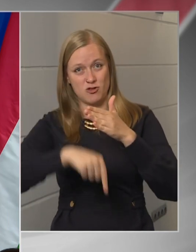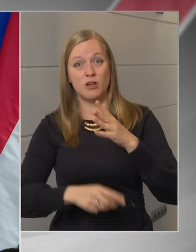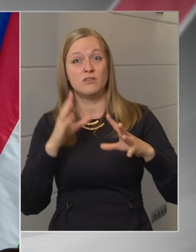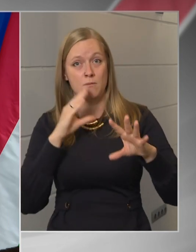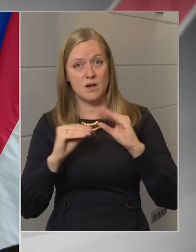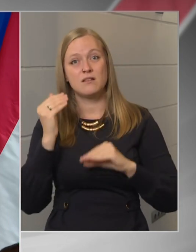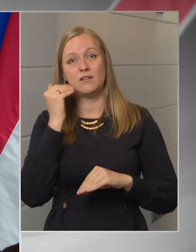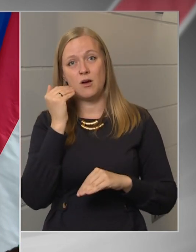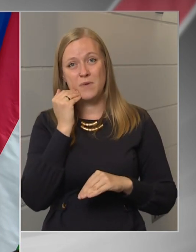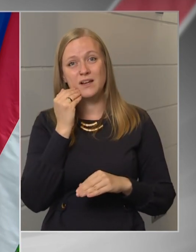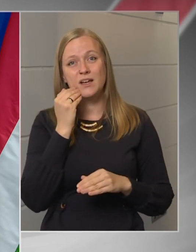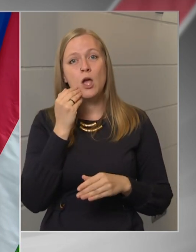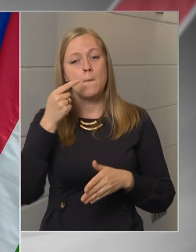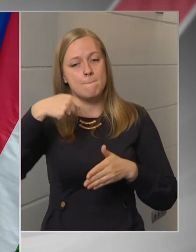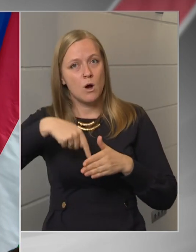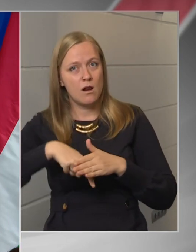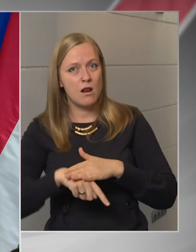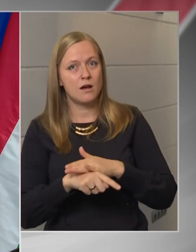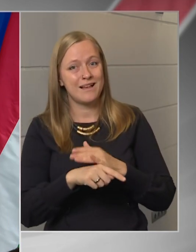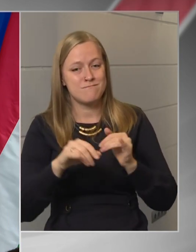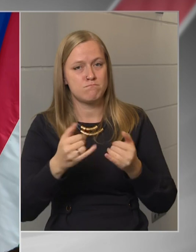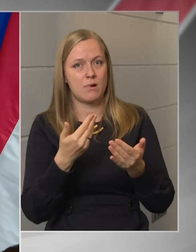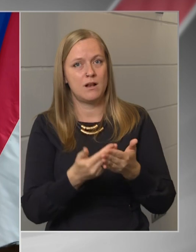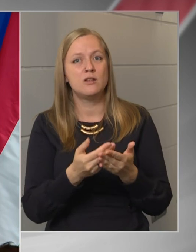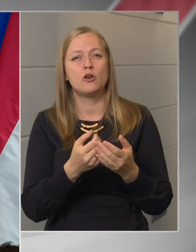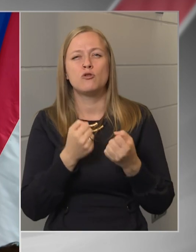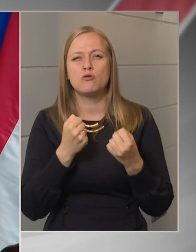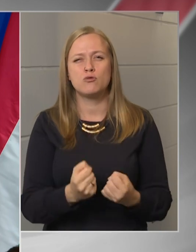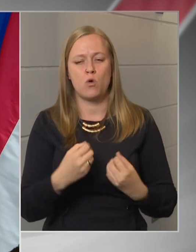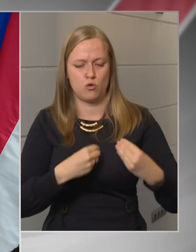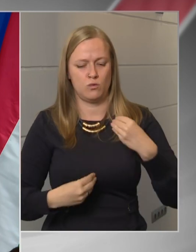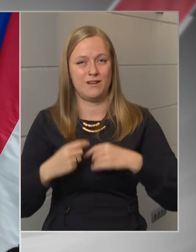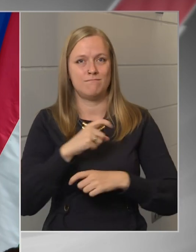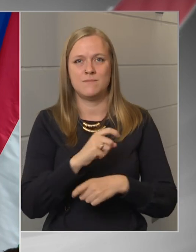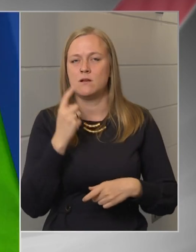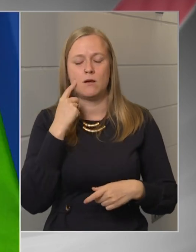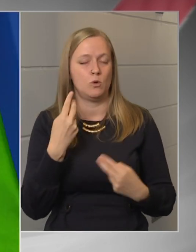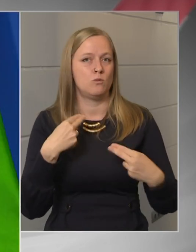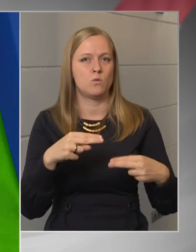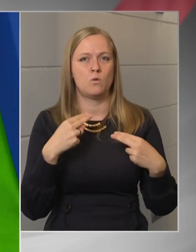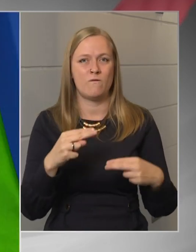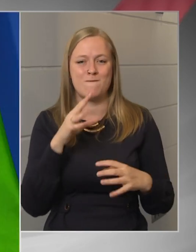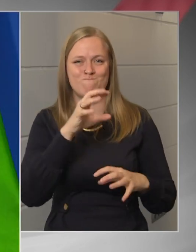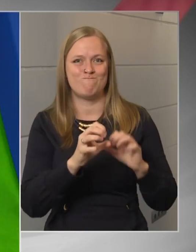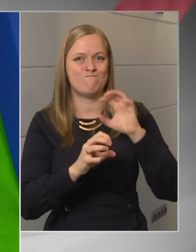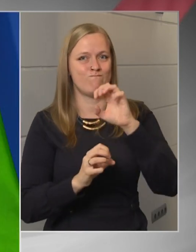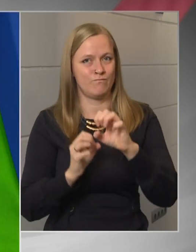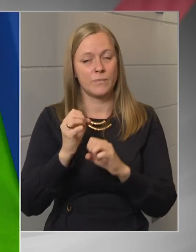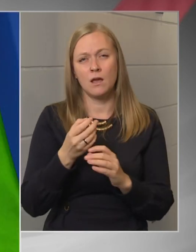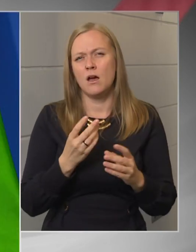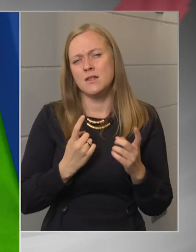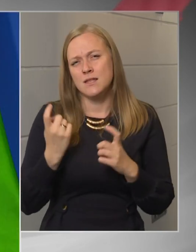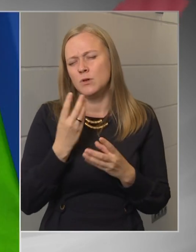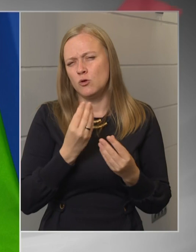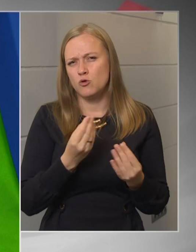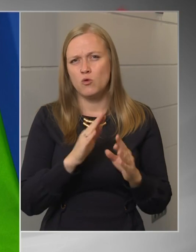amerikai barlangász bajba került. Olyan súlyos tünetei voltak, ami miatt nem tudta tovább folytatni a mászást. Azt hiszem, hogy nagyon sok